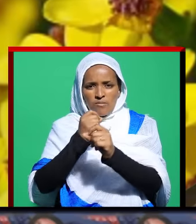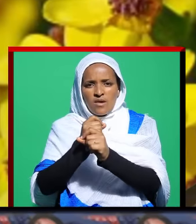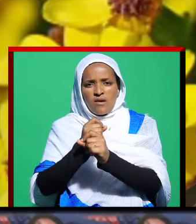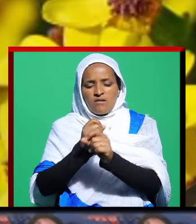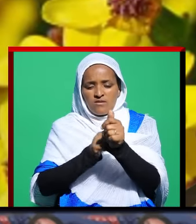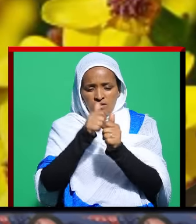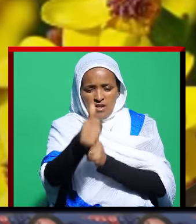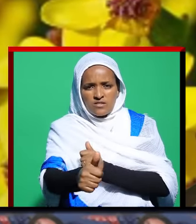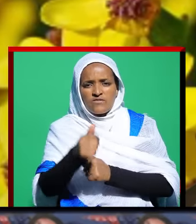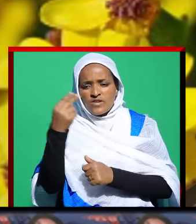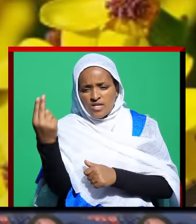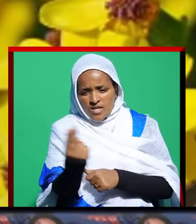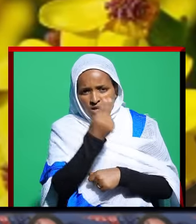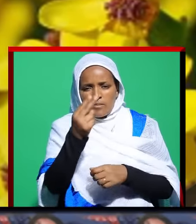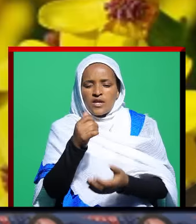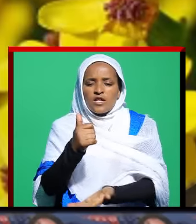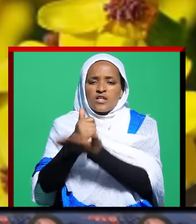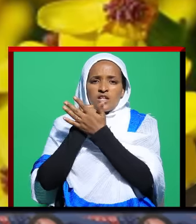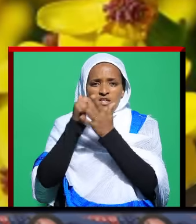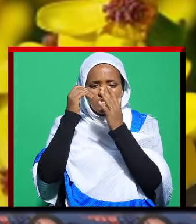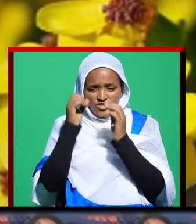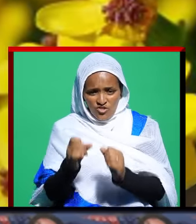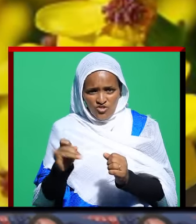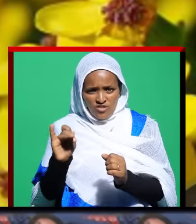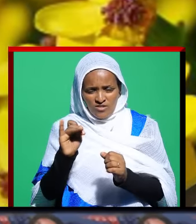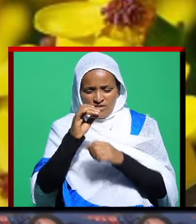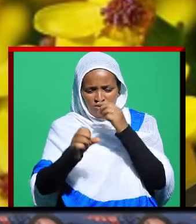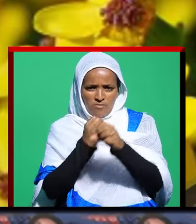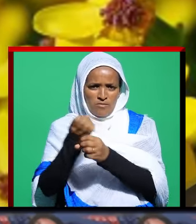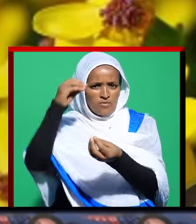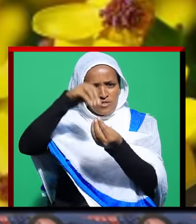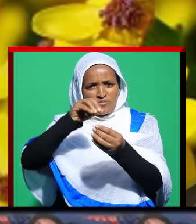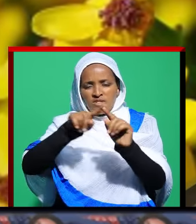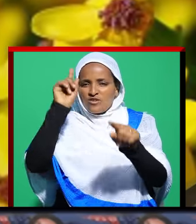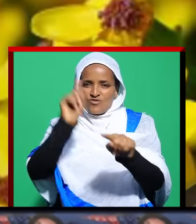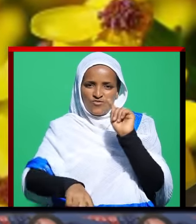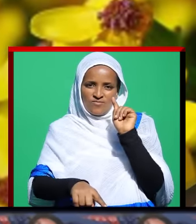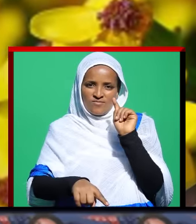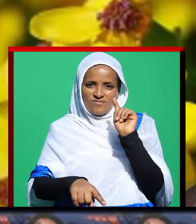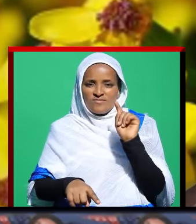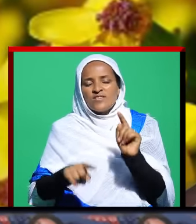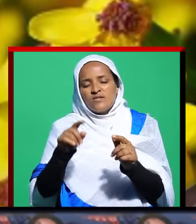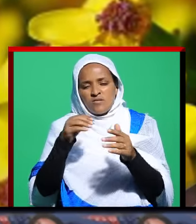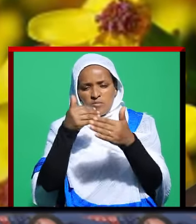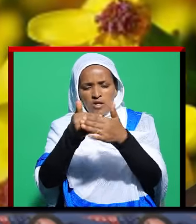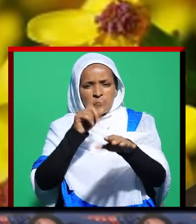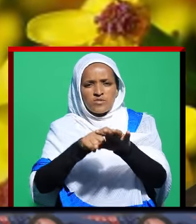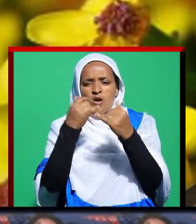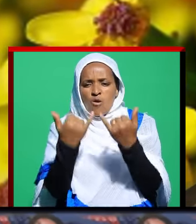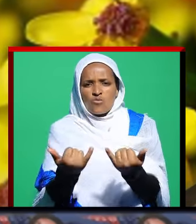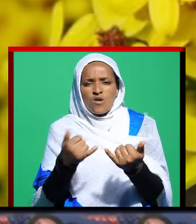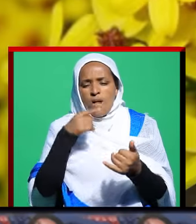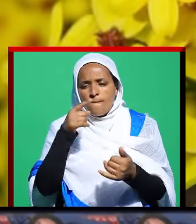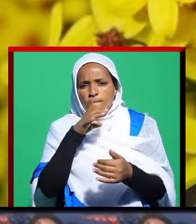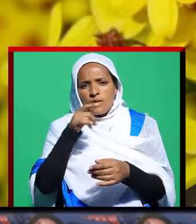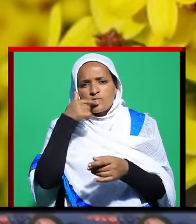በአግባቡ እንድናሳልፈው እንድንጠቀምበት ሊያግዙን ይችላሉ እንጂ እነዚህ ነገሮች እድሜ ሊጨምሩልን ግን አይችሉም። በቅርብ ጊዜ አሁን